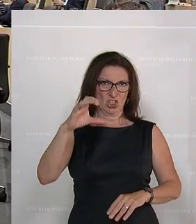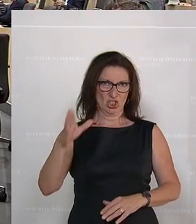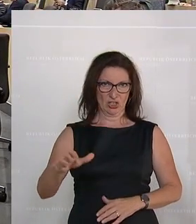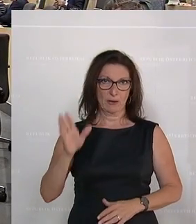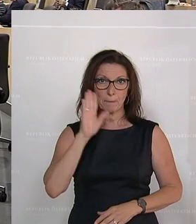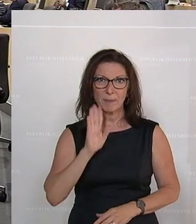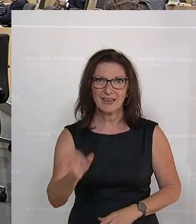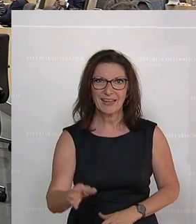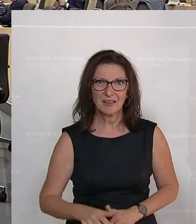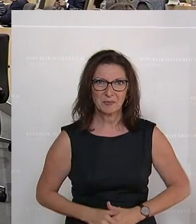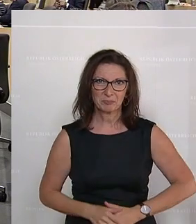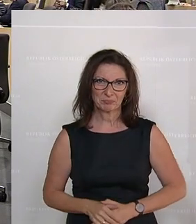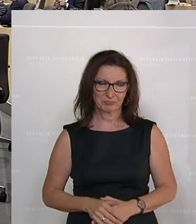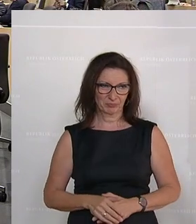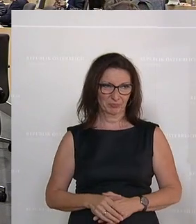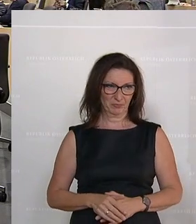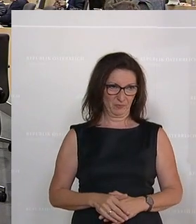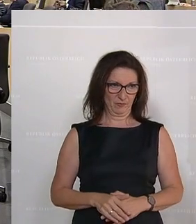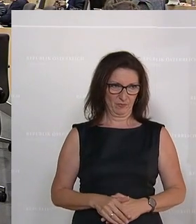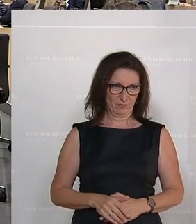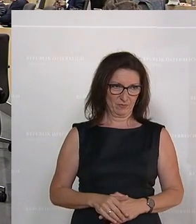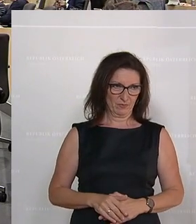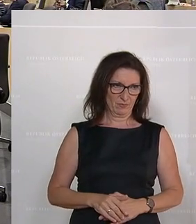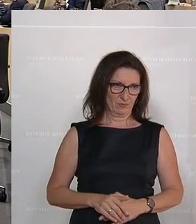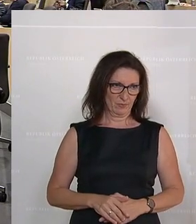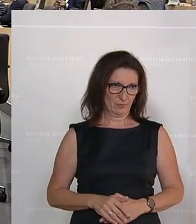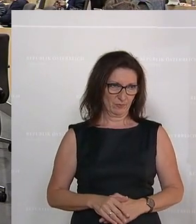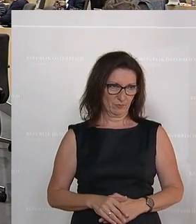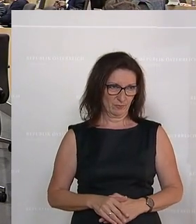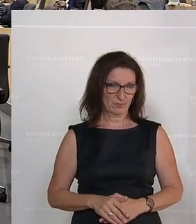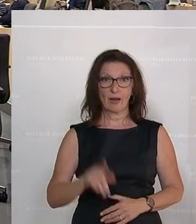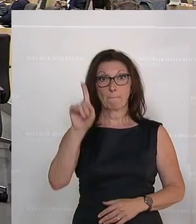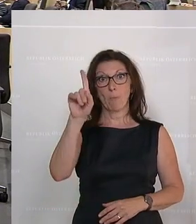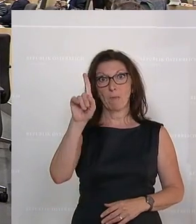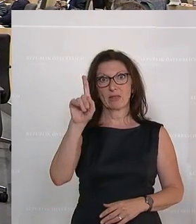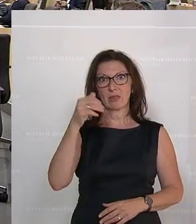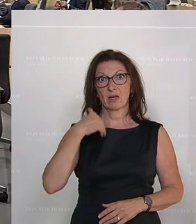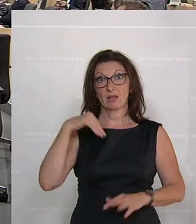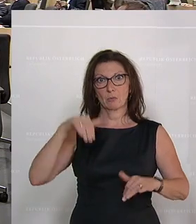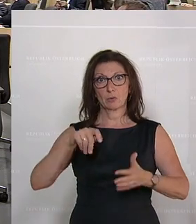an bord ist nikolaus berlakovich von der evb der ehemalige landwirtschaftsminister